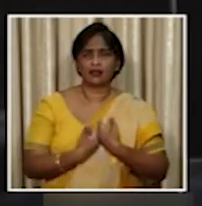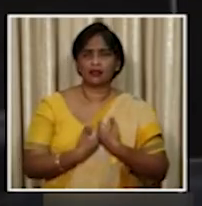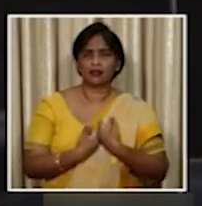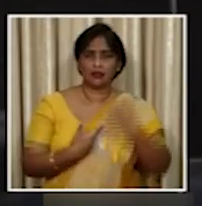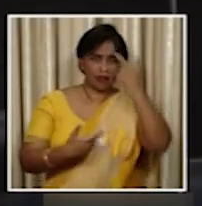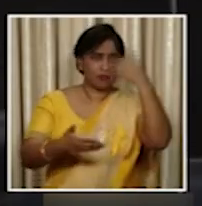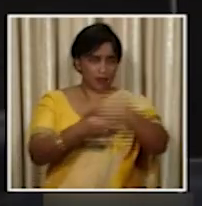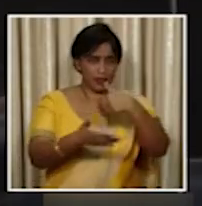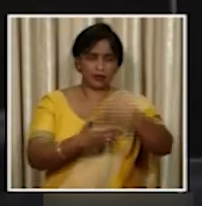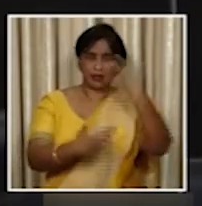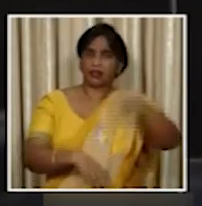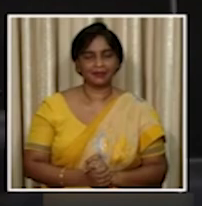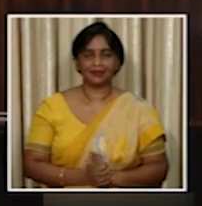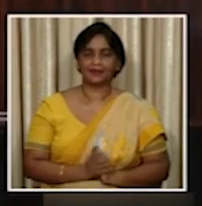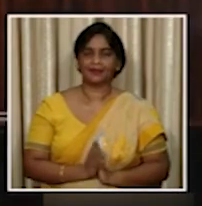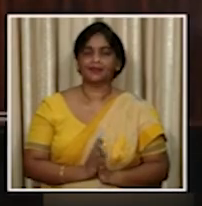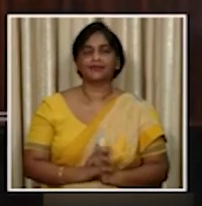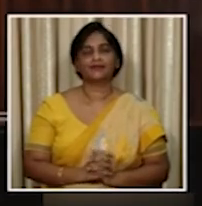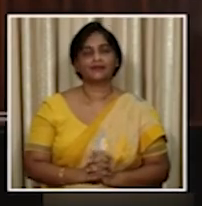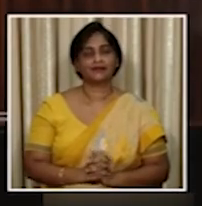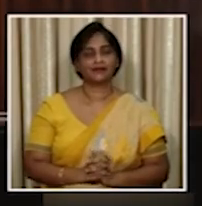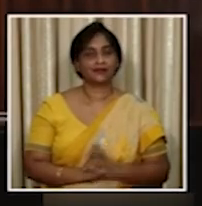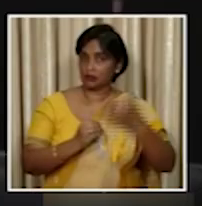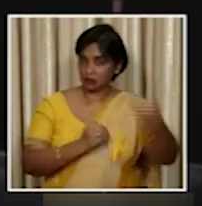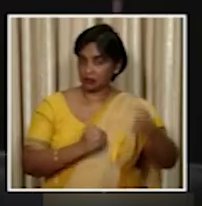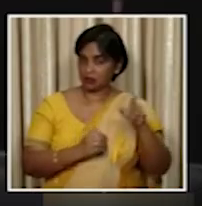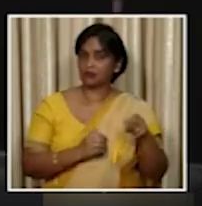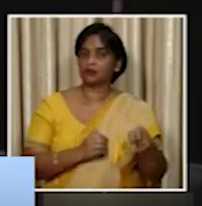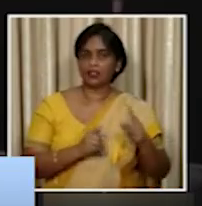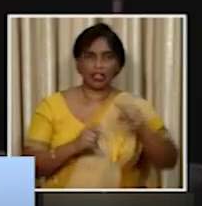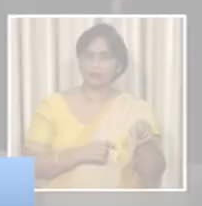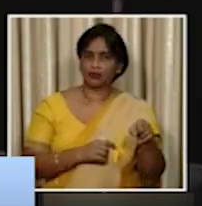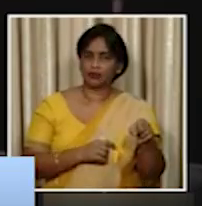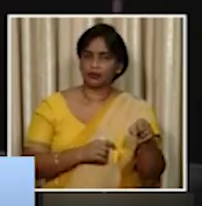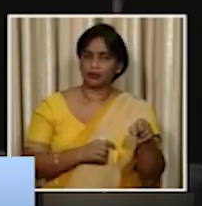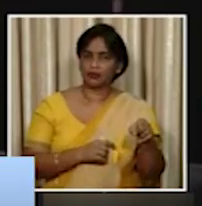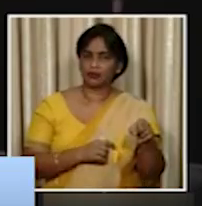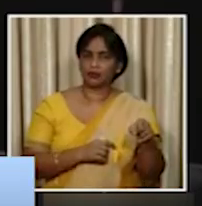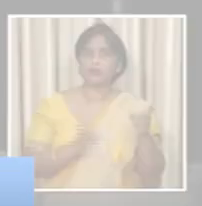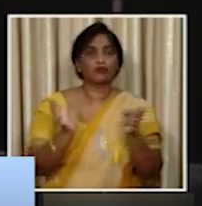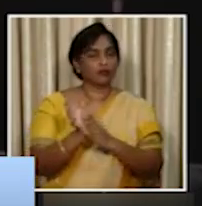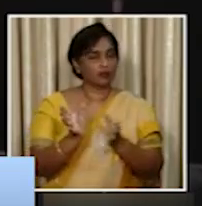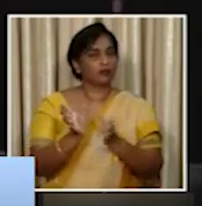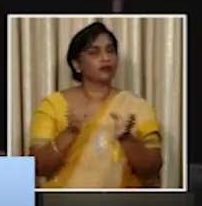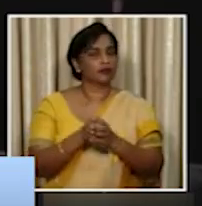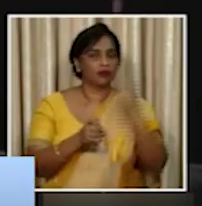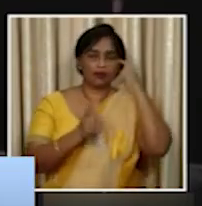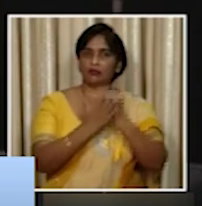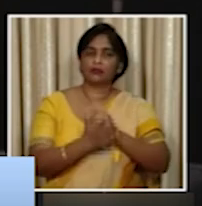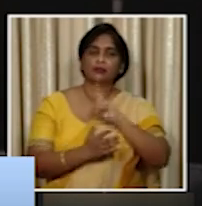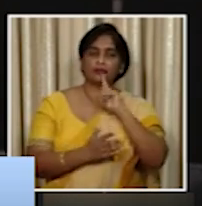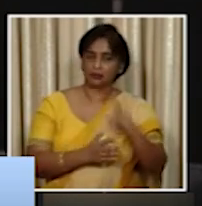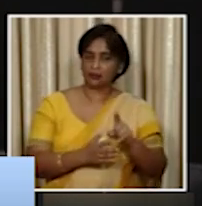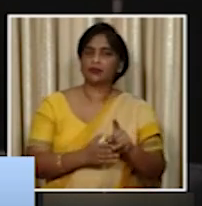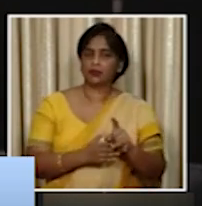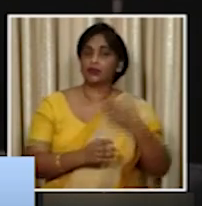එක වැඩි වෙලා මැරෙන එක තමයි වෙන්නේ මෙහෙම ගිහිල්ලා. කේන්ති ගන්න එපා ඉච්චරේ. ලබන සතිය වෙන්න පුළුවන් අදාළ කමිටුවට කරුණ ටික ඉදිරිපත් කළා.